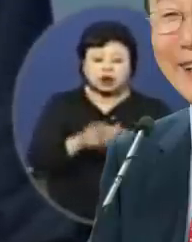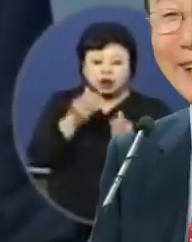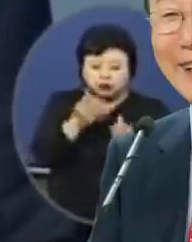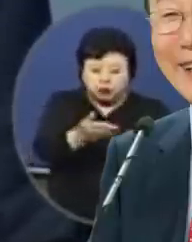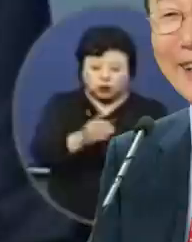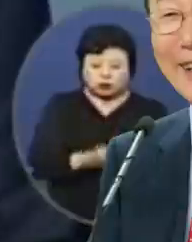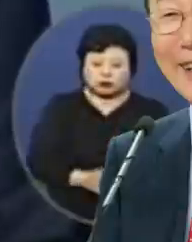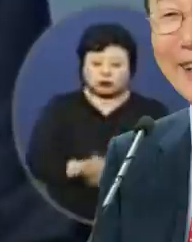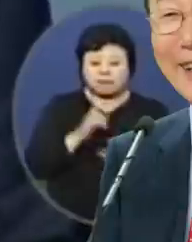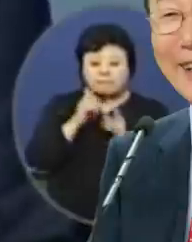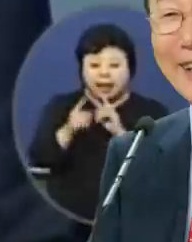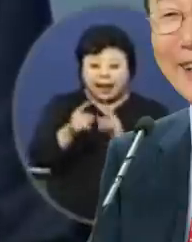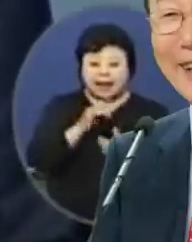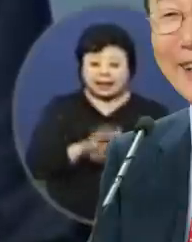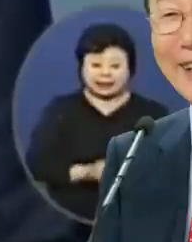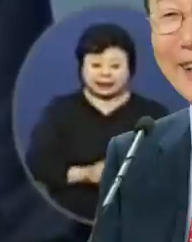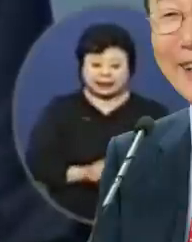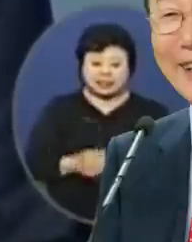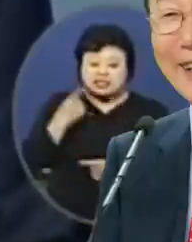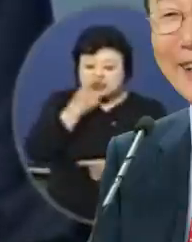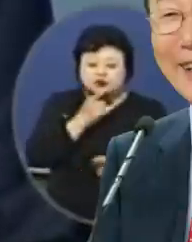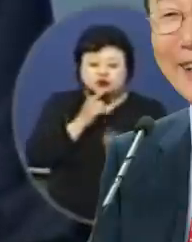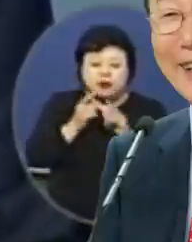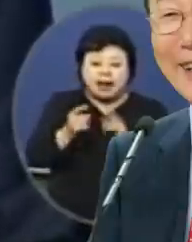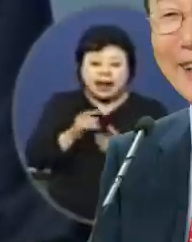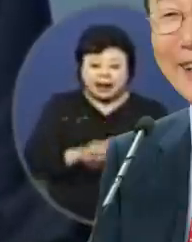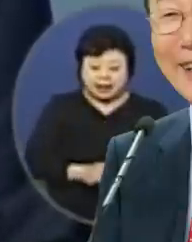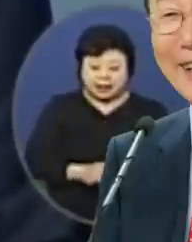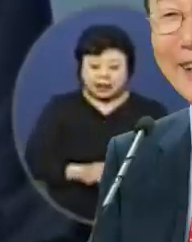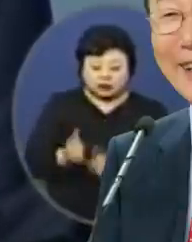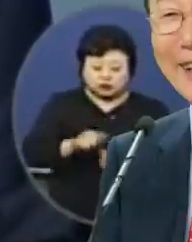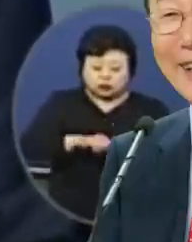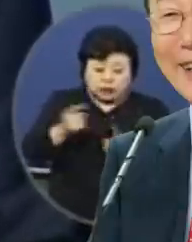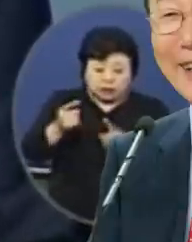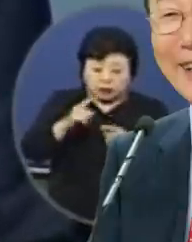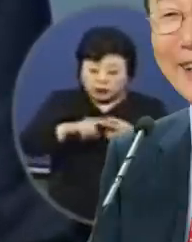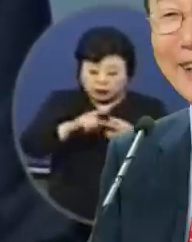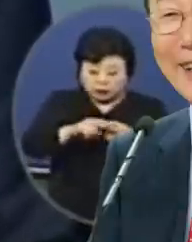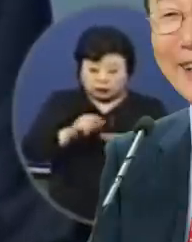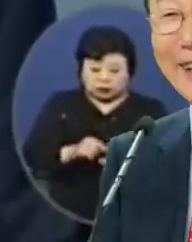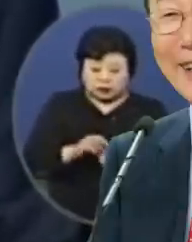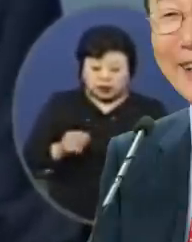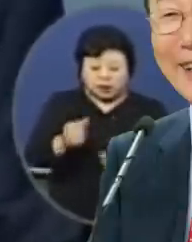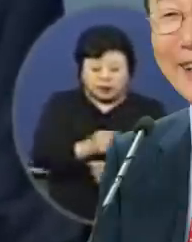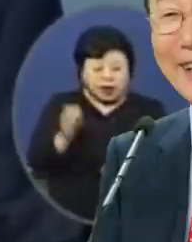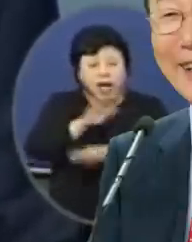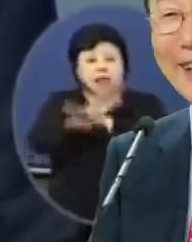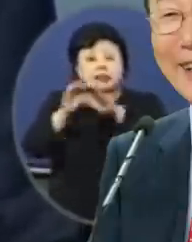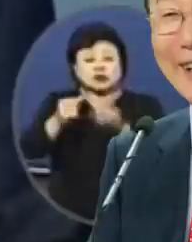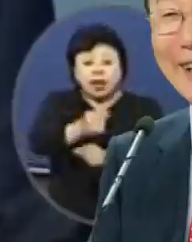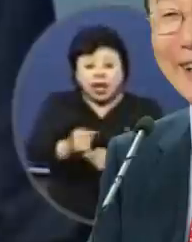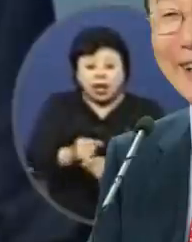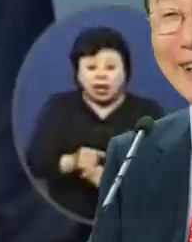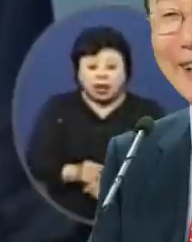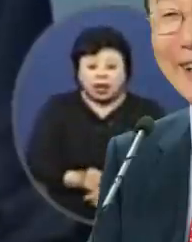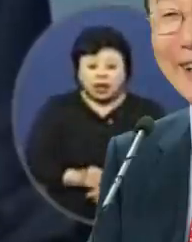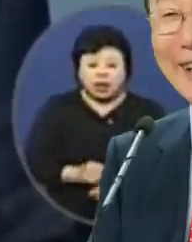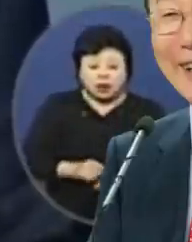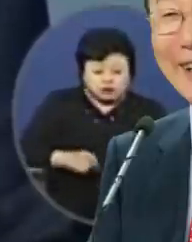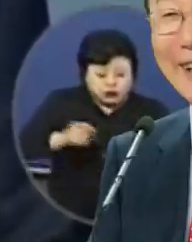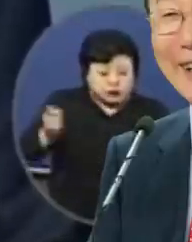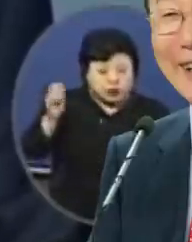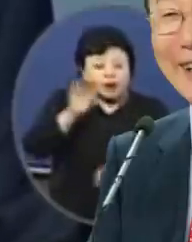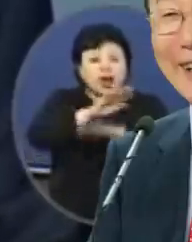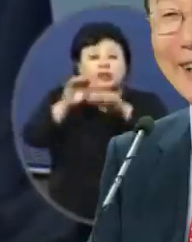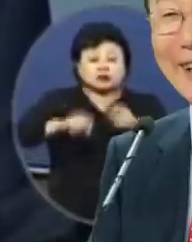것입니다. 그리고 말은 우리 입술의 말로 죽고 사는 것입니다. 땅에서 매면 하늘에서 매이고, 땅에서 풀면